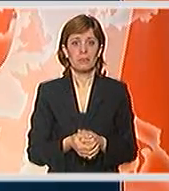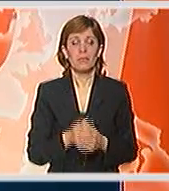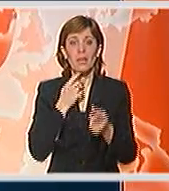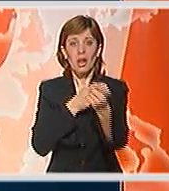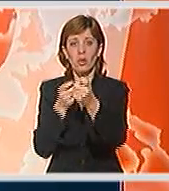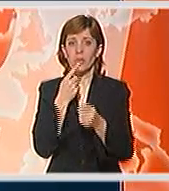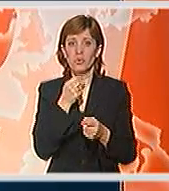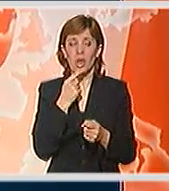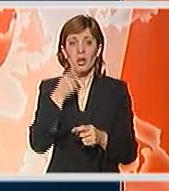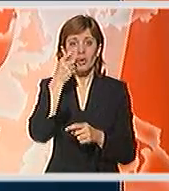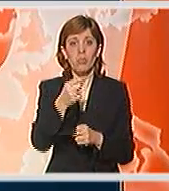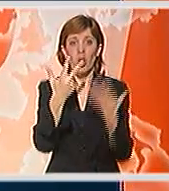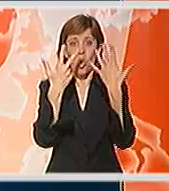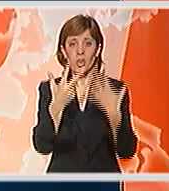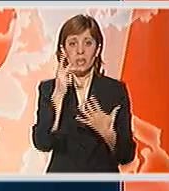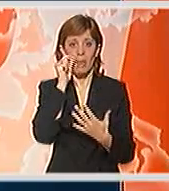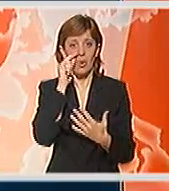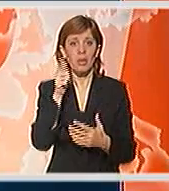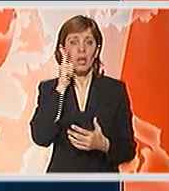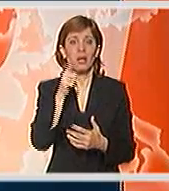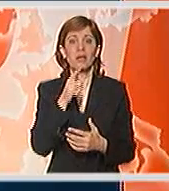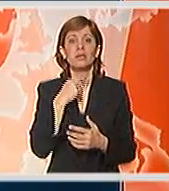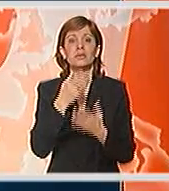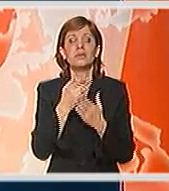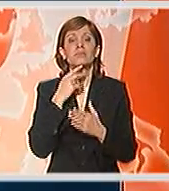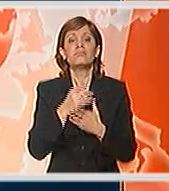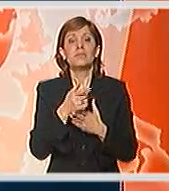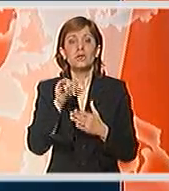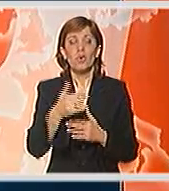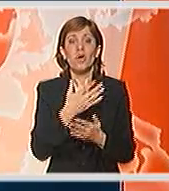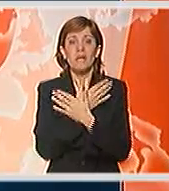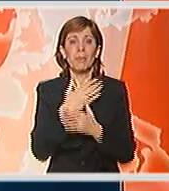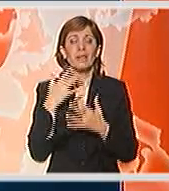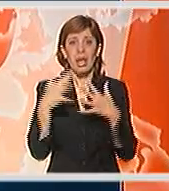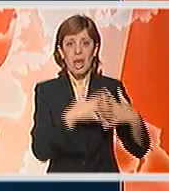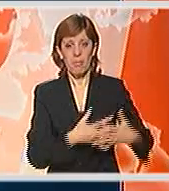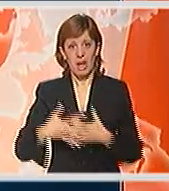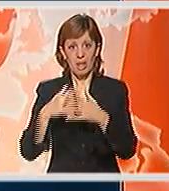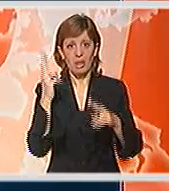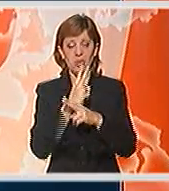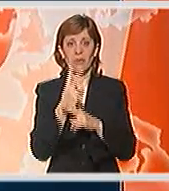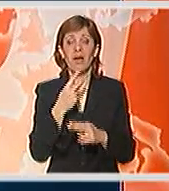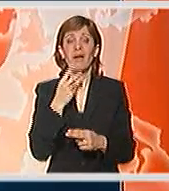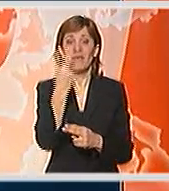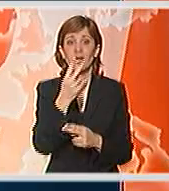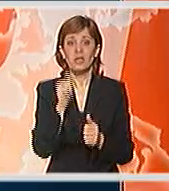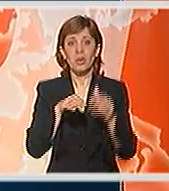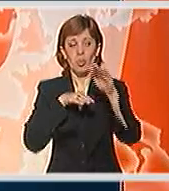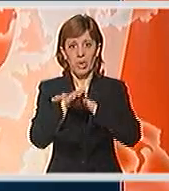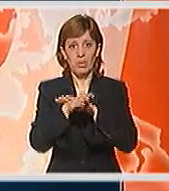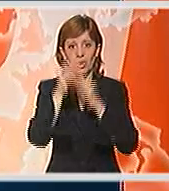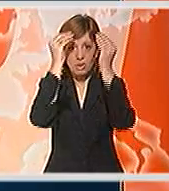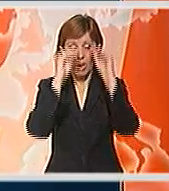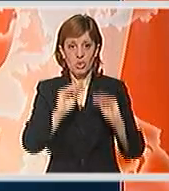Naoruženi muškarac ubio je 8 ljudi u gradu Appomattoxu na jugozapadu Američke savezne države Virdžinije i sada je u bekstvu,